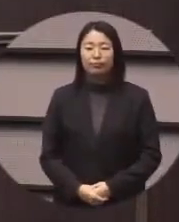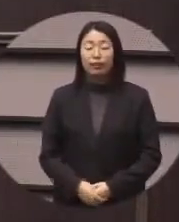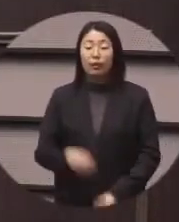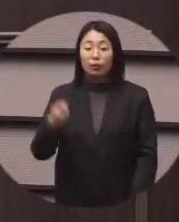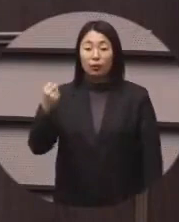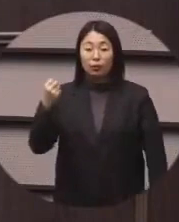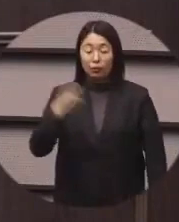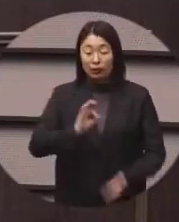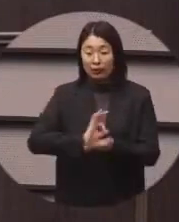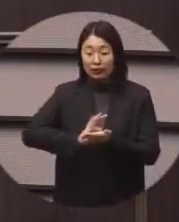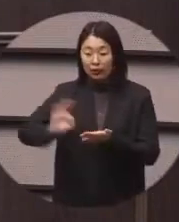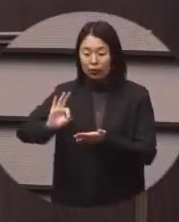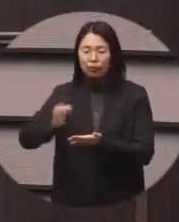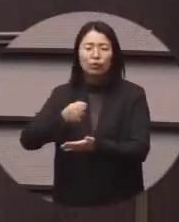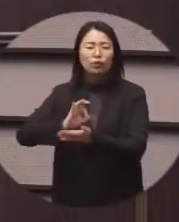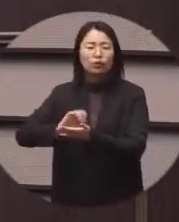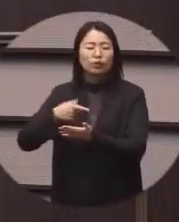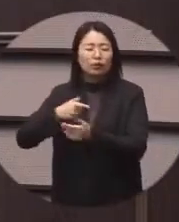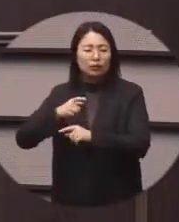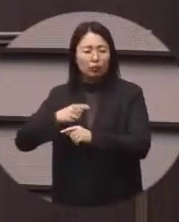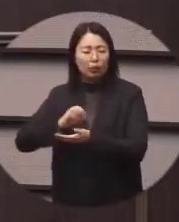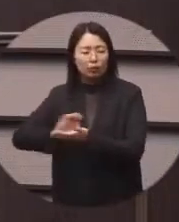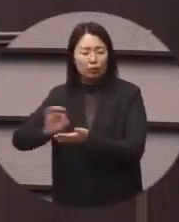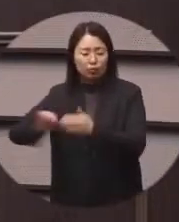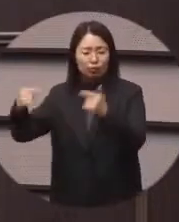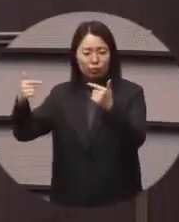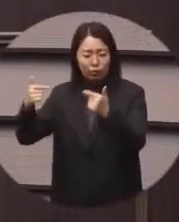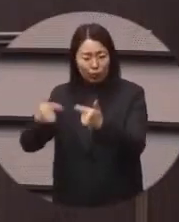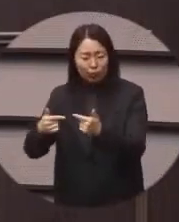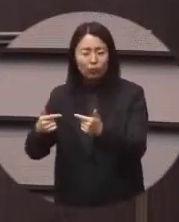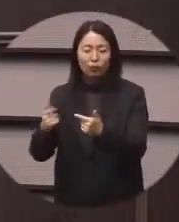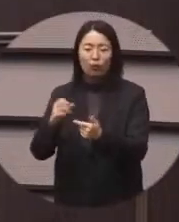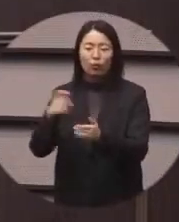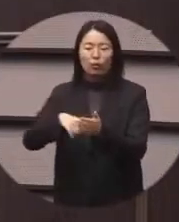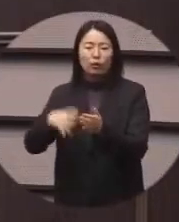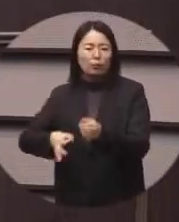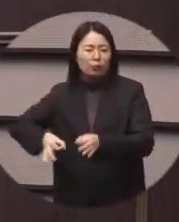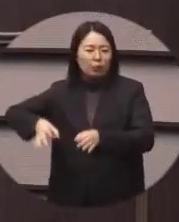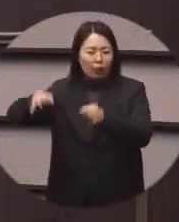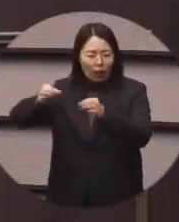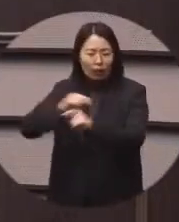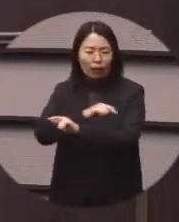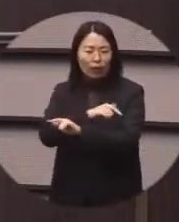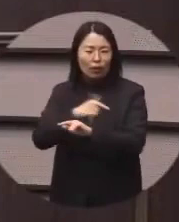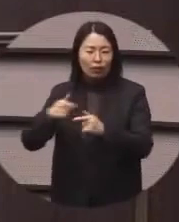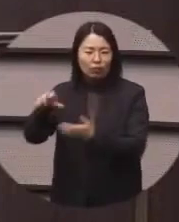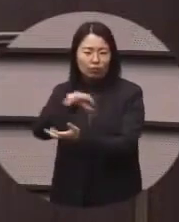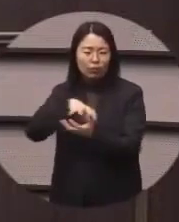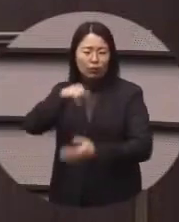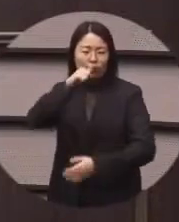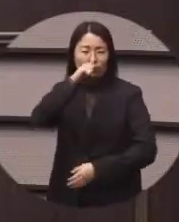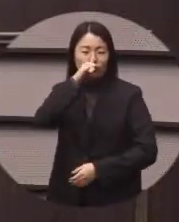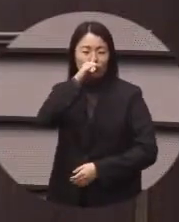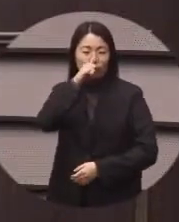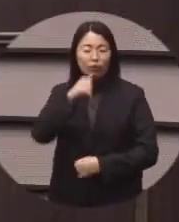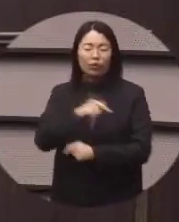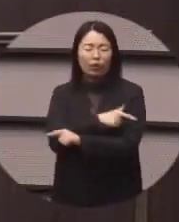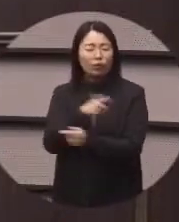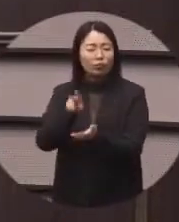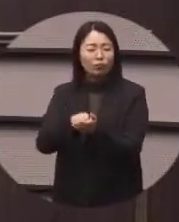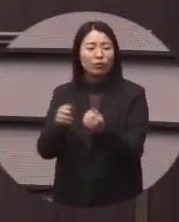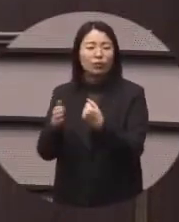또한 세출도 지출 감소, 증가율이 상존하고 건전 재정 기조로